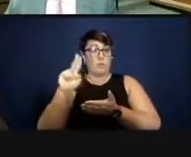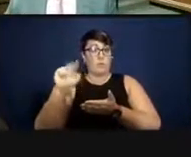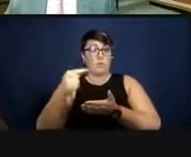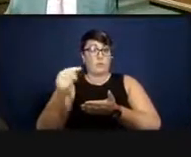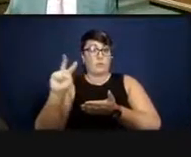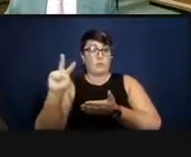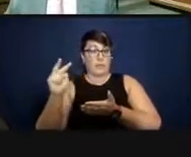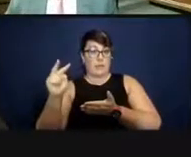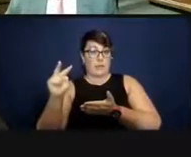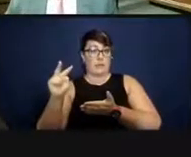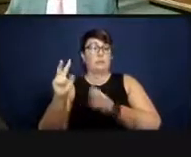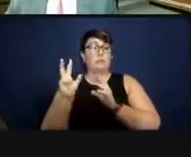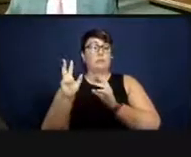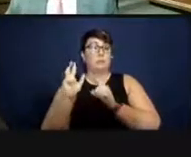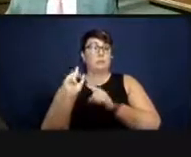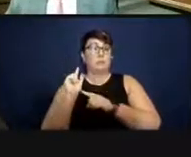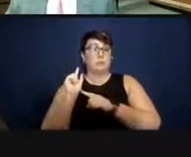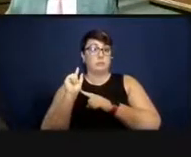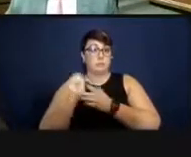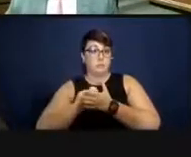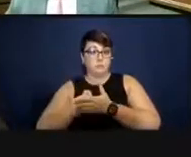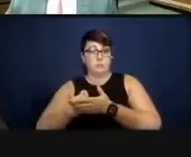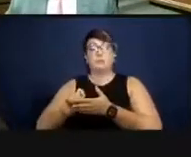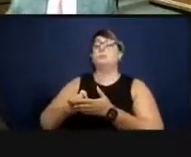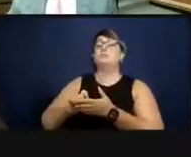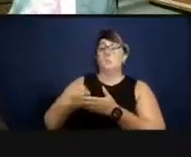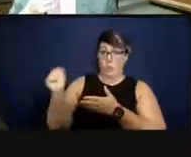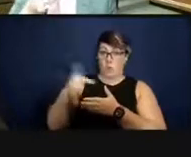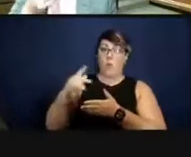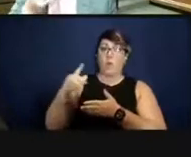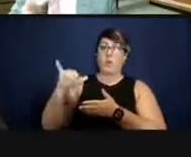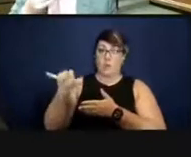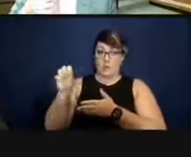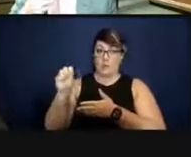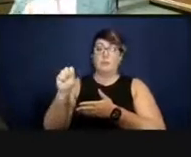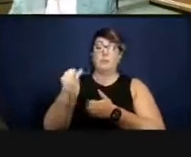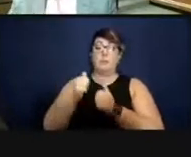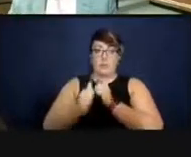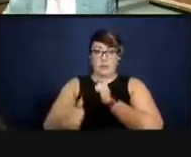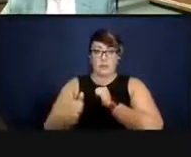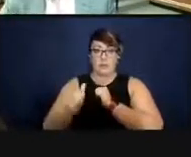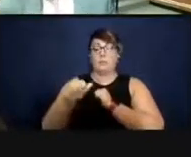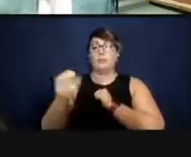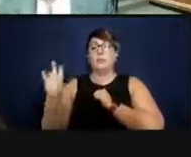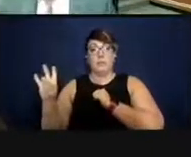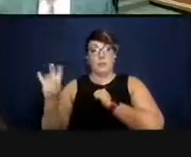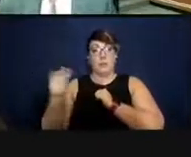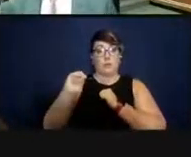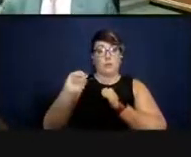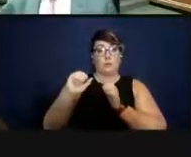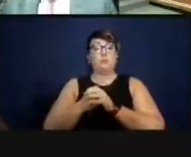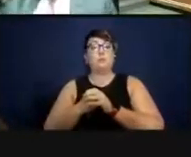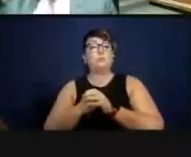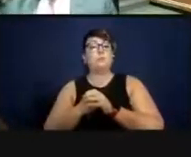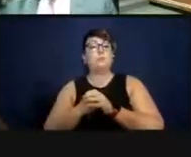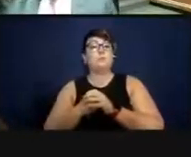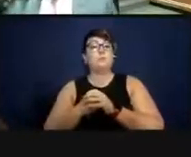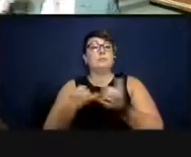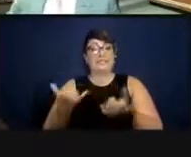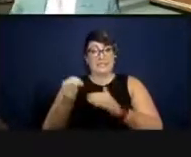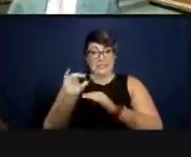Bwana Shul. Wote ambao wanakubaliana na kumbukumbu hizi za Agosti tarehe 2, ndiyo, wote